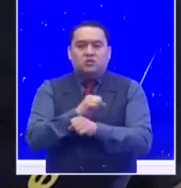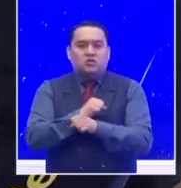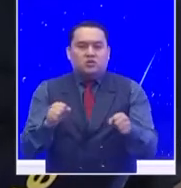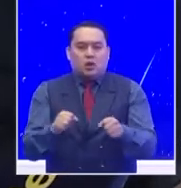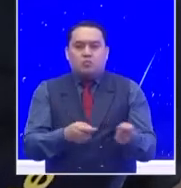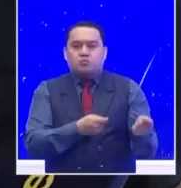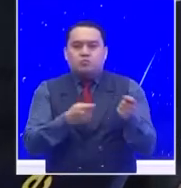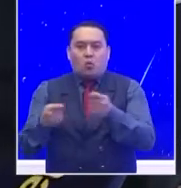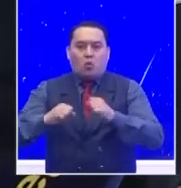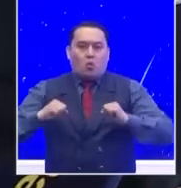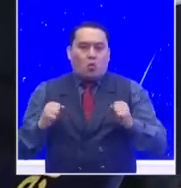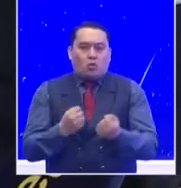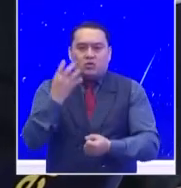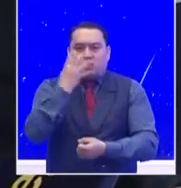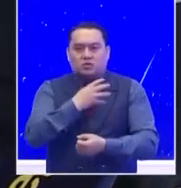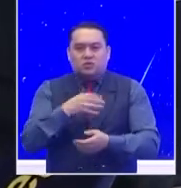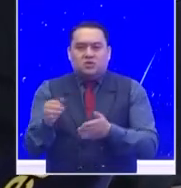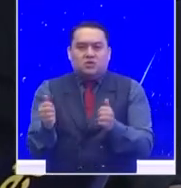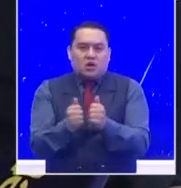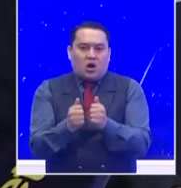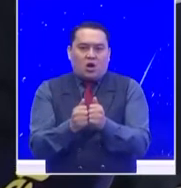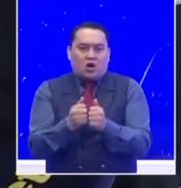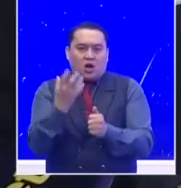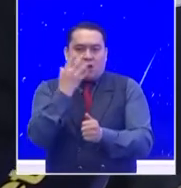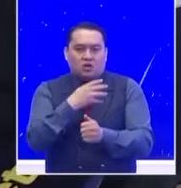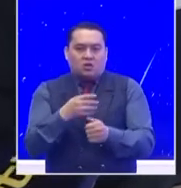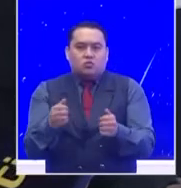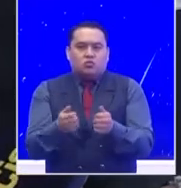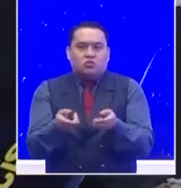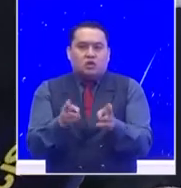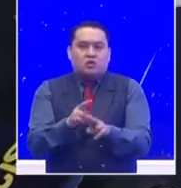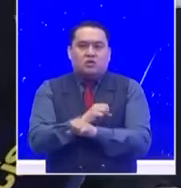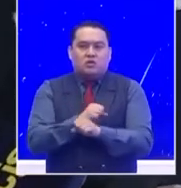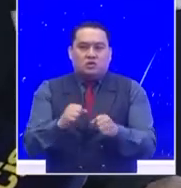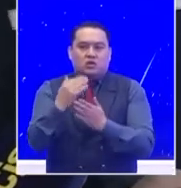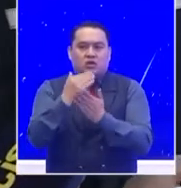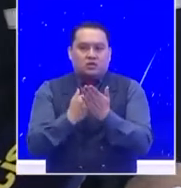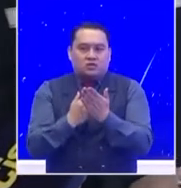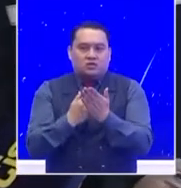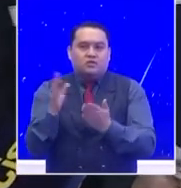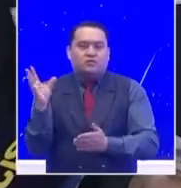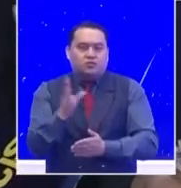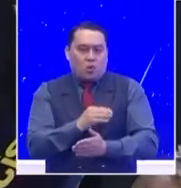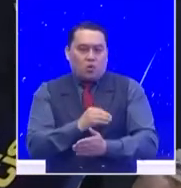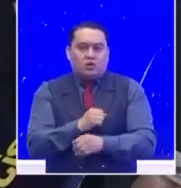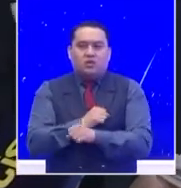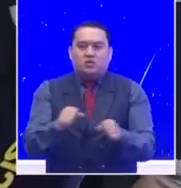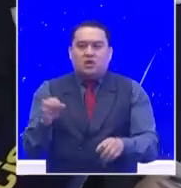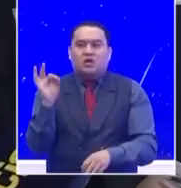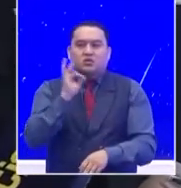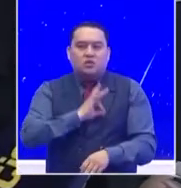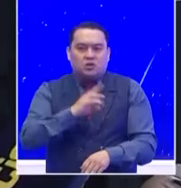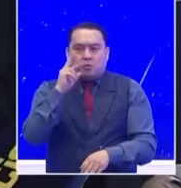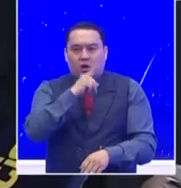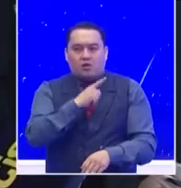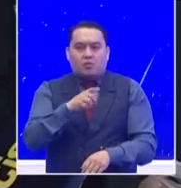заносить баллон из холода в тепло и ставить возле источников тепла, здесь тоже вот расписано все, инструкция, нельзя использовать